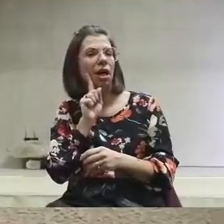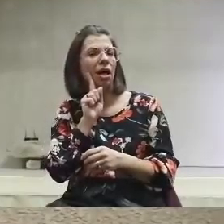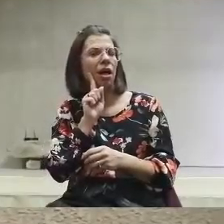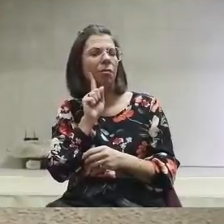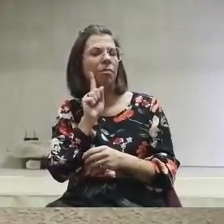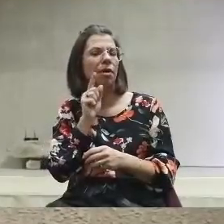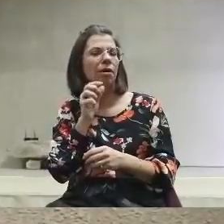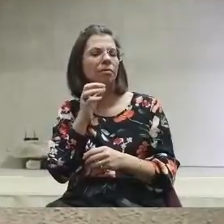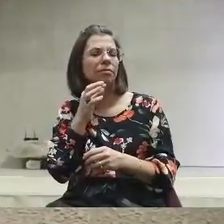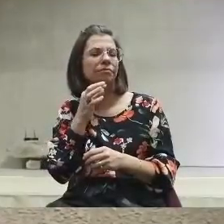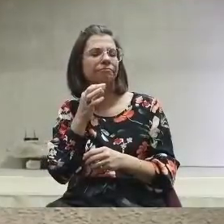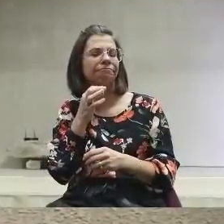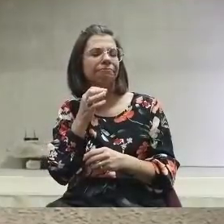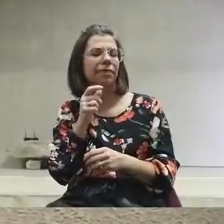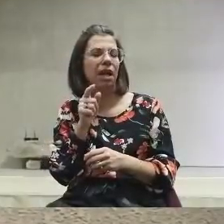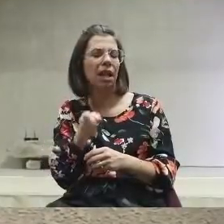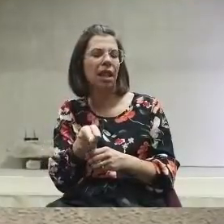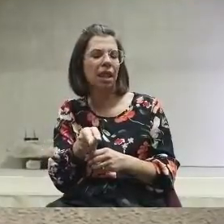d'enfant.